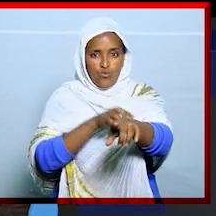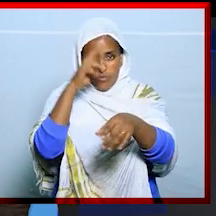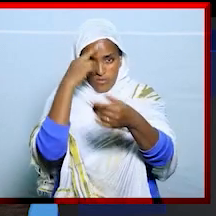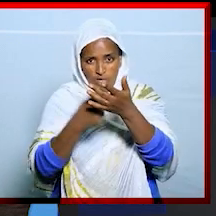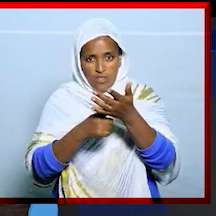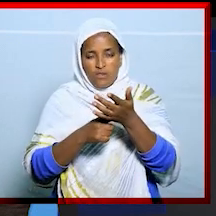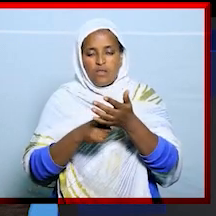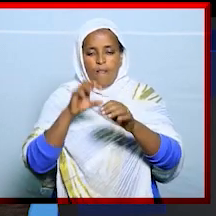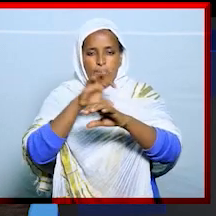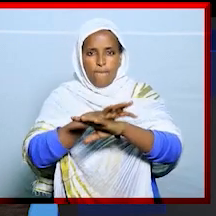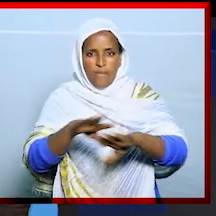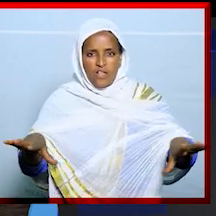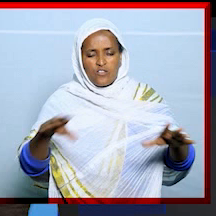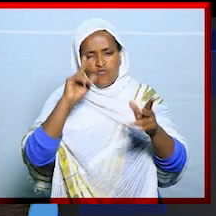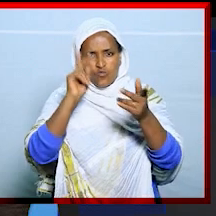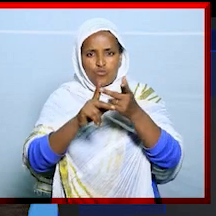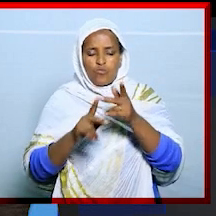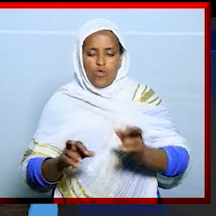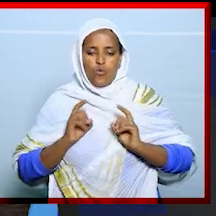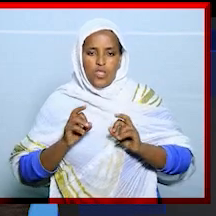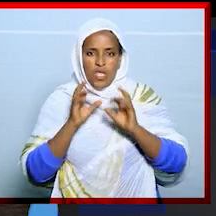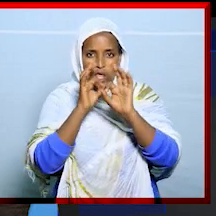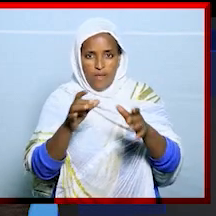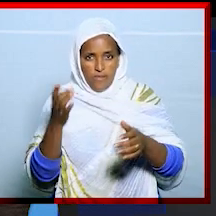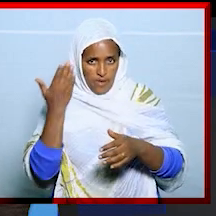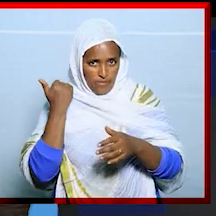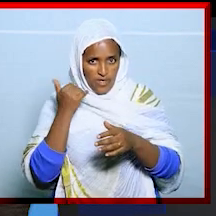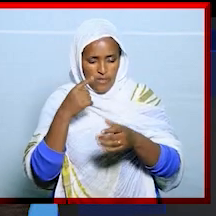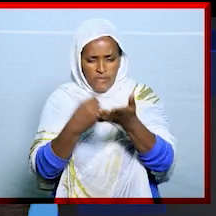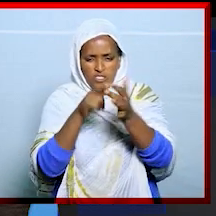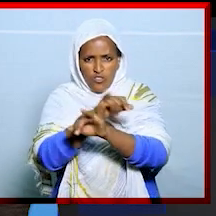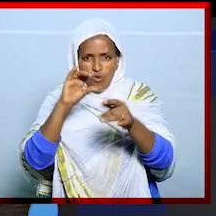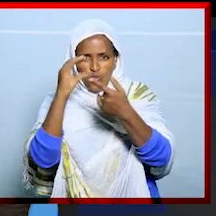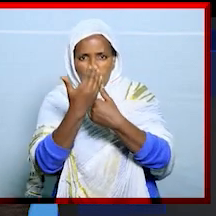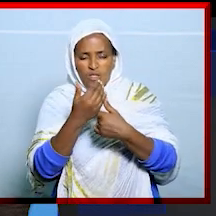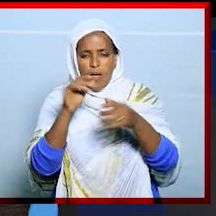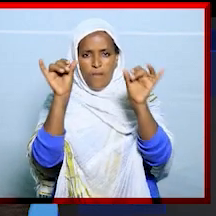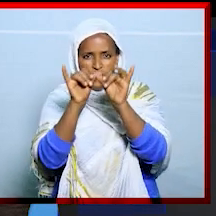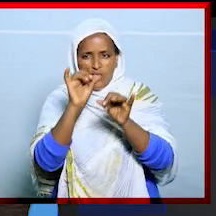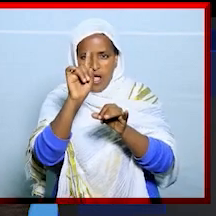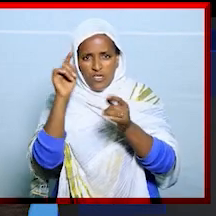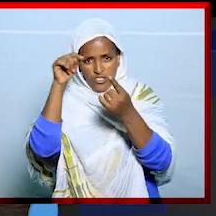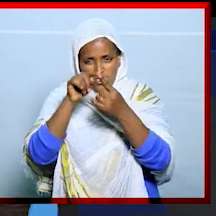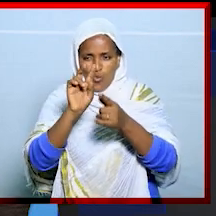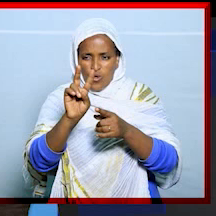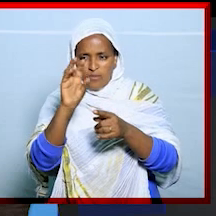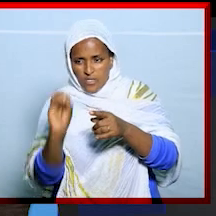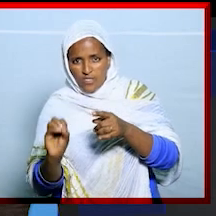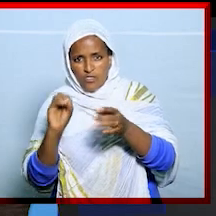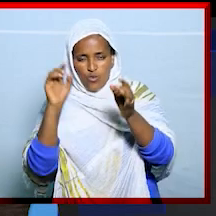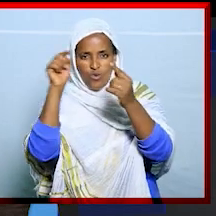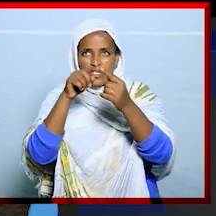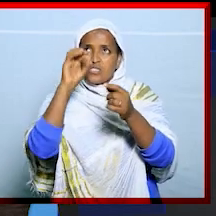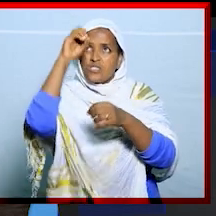ወደኋላ ብትርቅ መሬት ፈጽሞ በረዶ ተሆን ነበር፣ ህይወት ሊኖርባት አይችልም ነበር። በአንጻሩ ደግሞ በዚሁ መጠን ከአንድ እስከ 2%